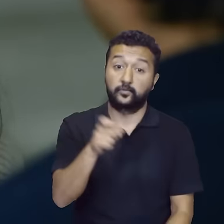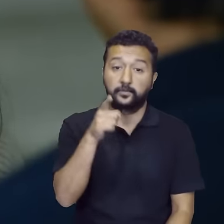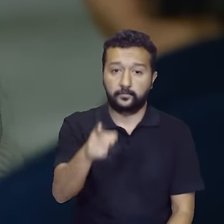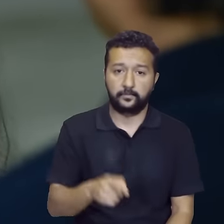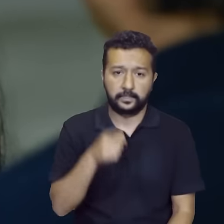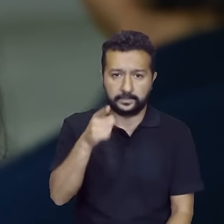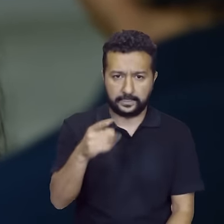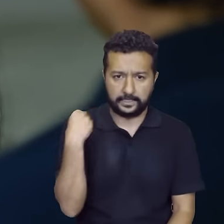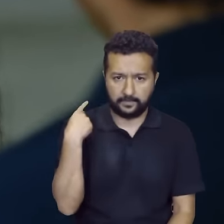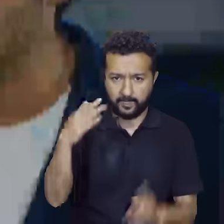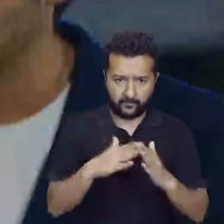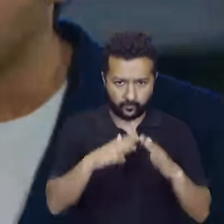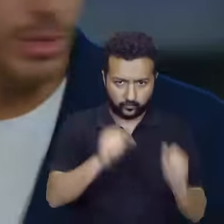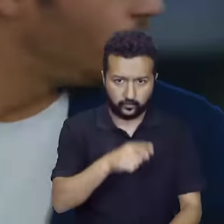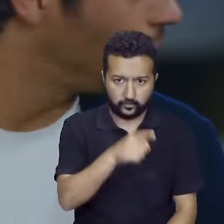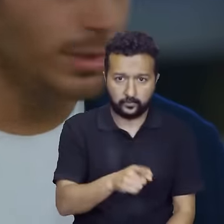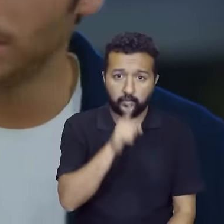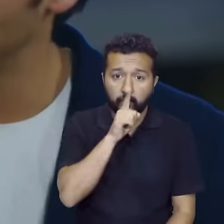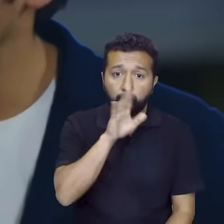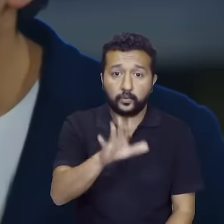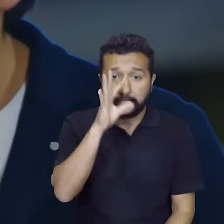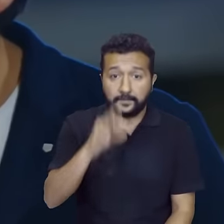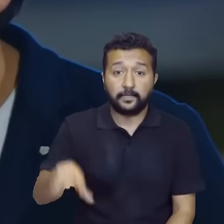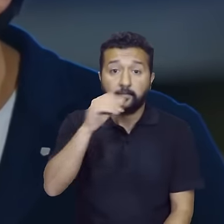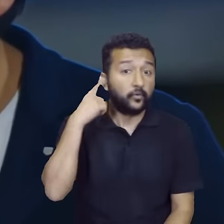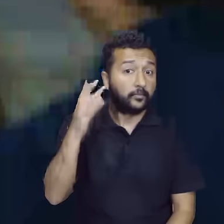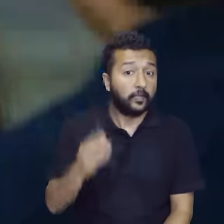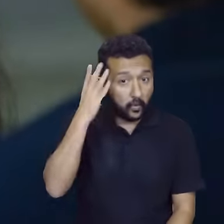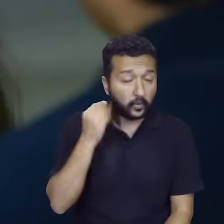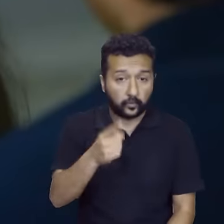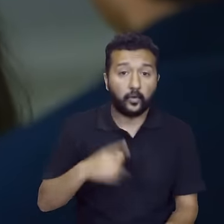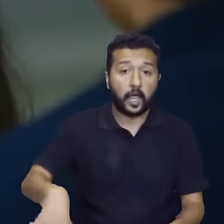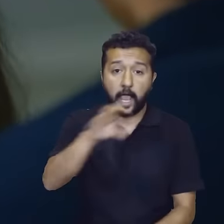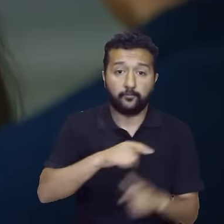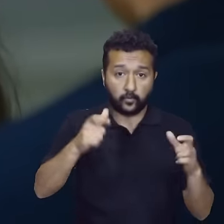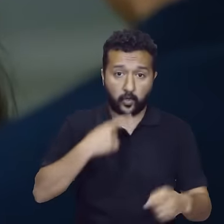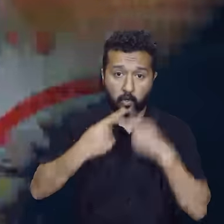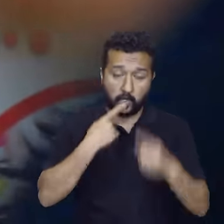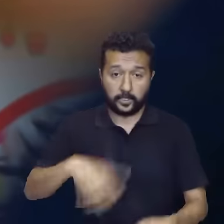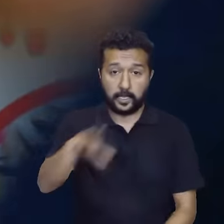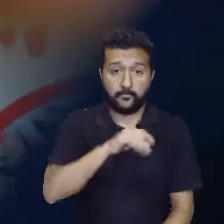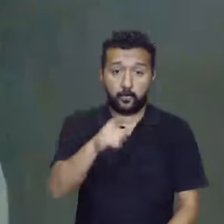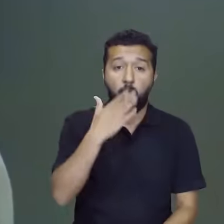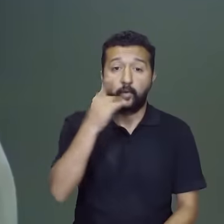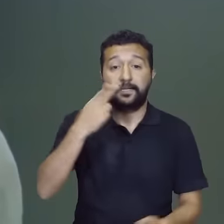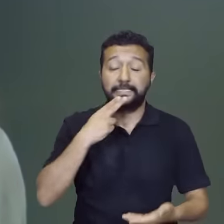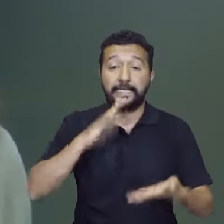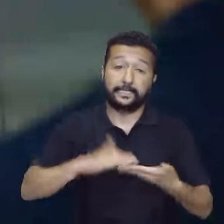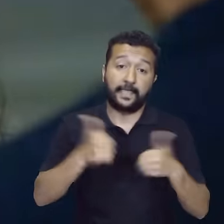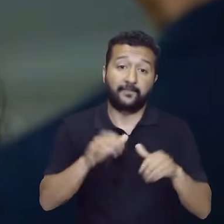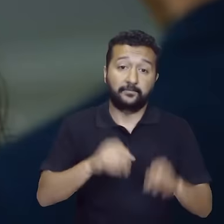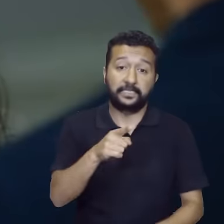soracağım. Sen yeni bir ev mi tuttun? Şşş, kimse duymasın, sen nasıl öğrendin? Tarık bütün mahalle bunu konuşuyor. Okuldan bir kız